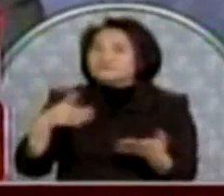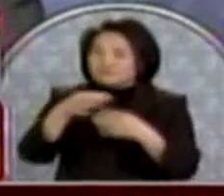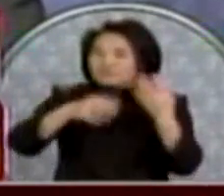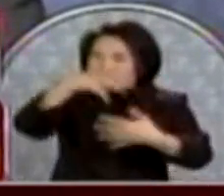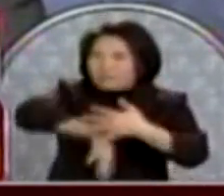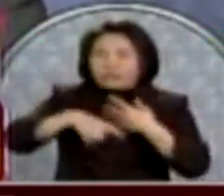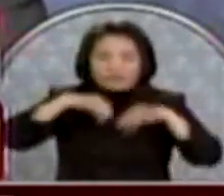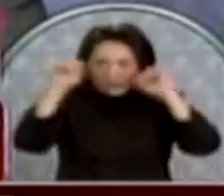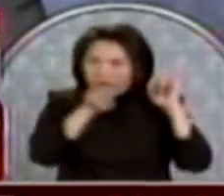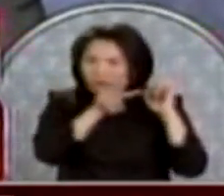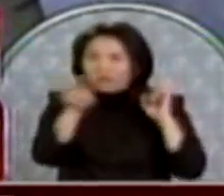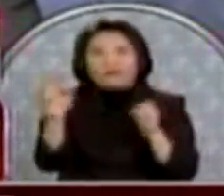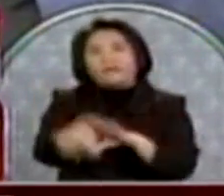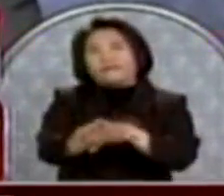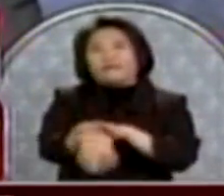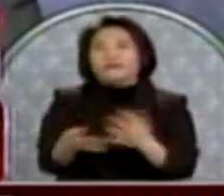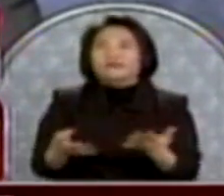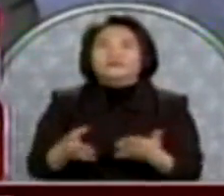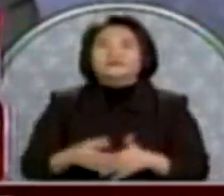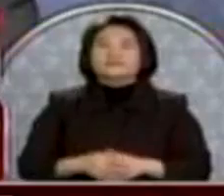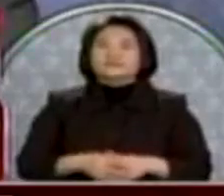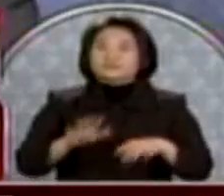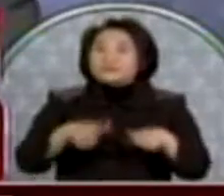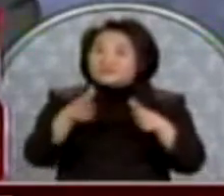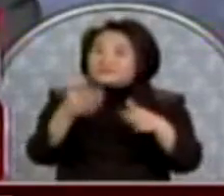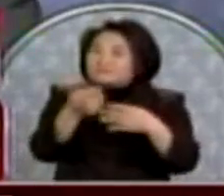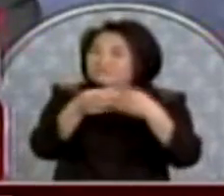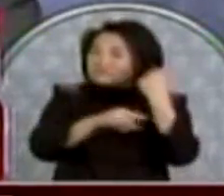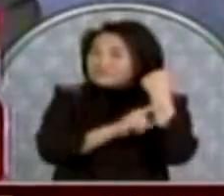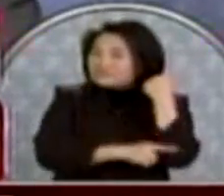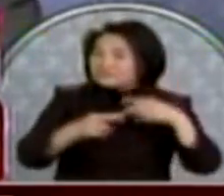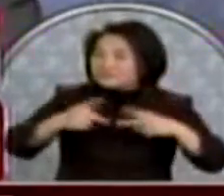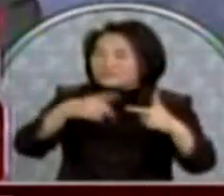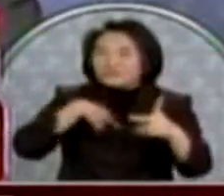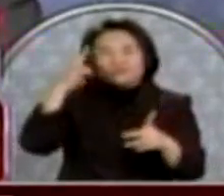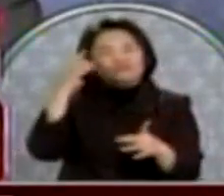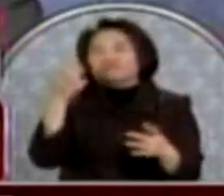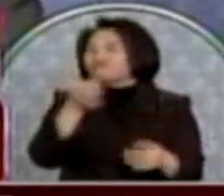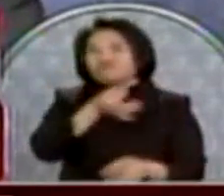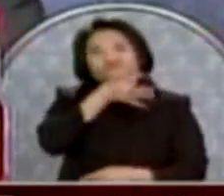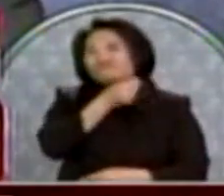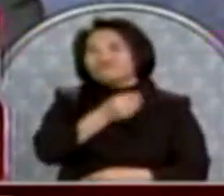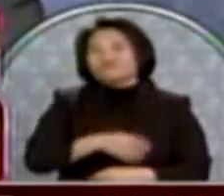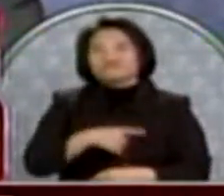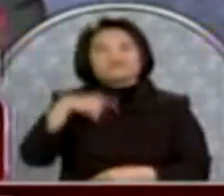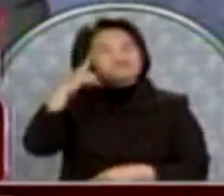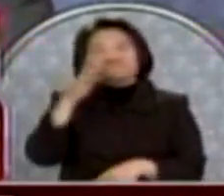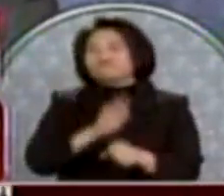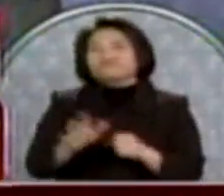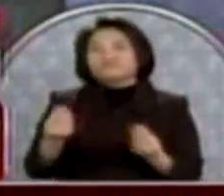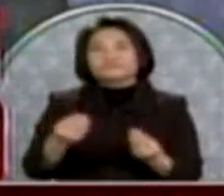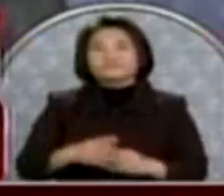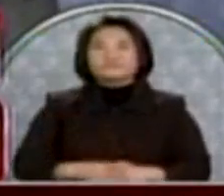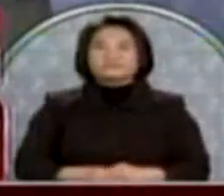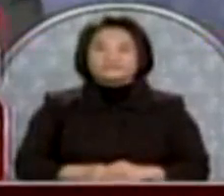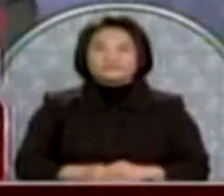的要件也没有放进去，所以对这一部土征法我们基本上是觉得不足的，我们也觉得不满意